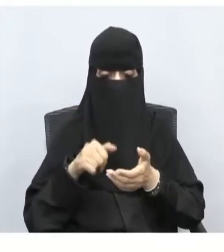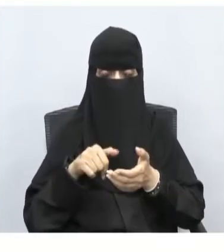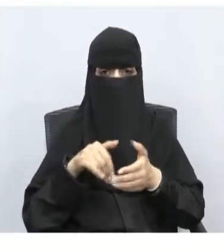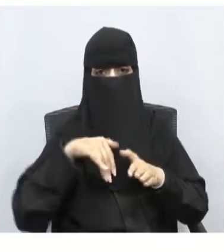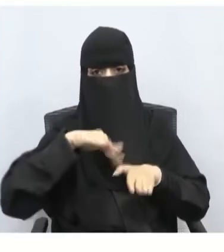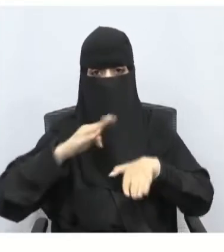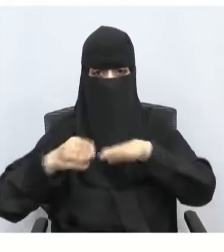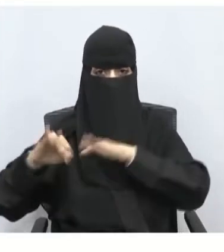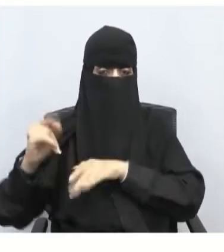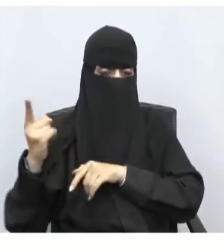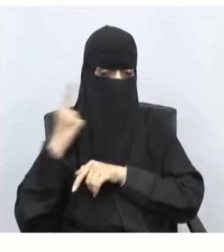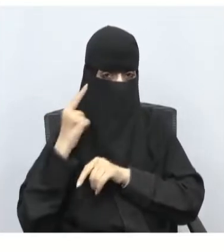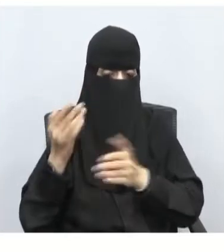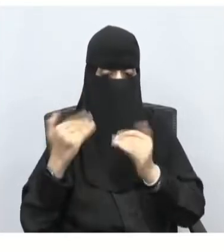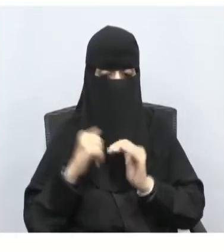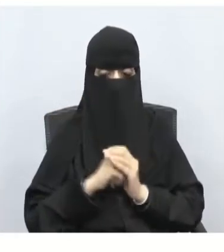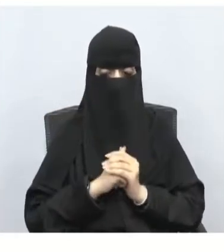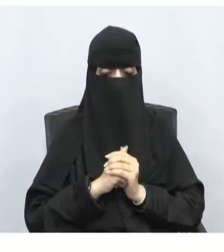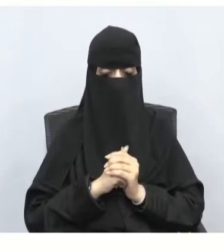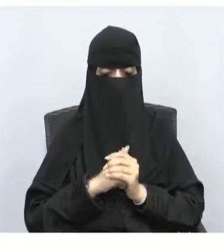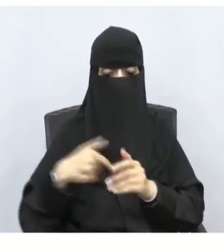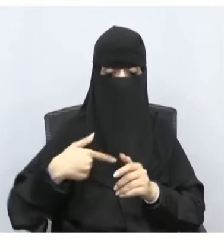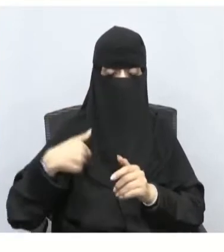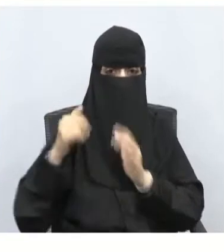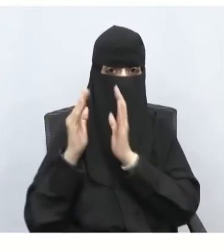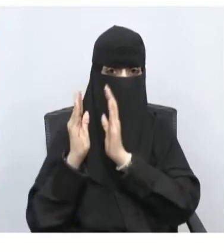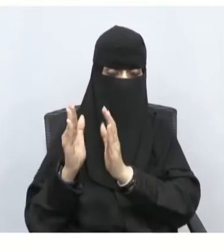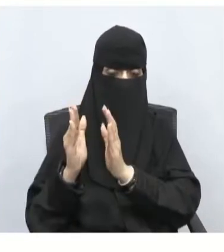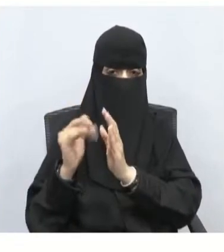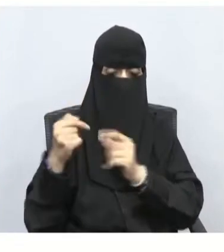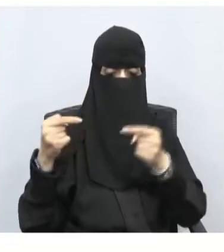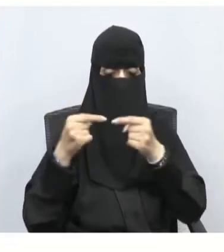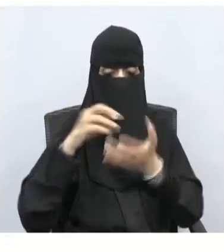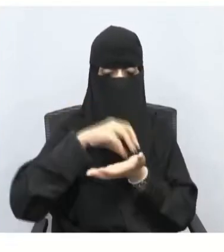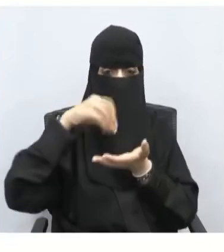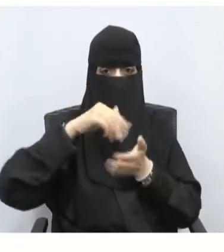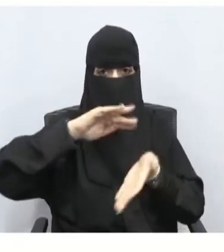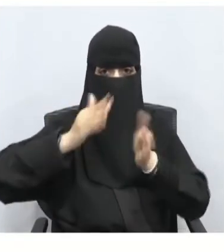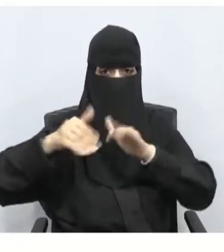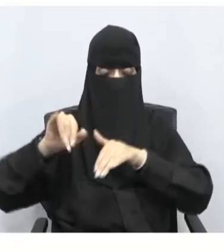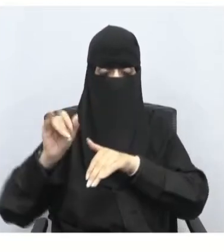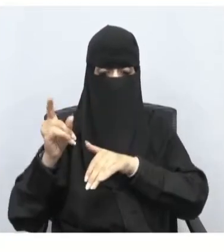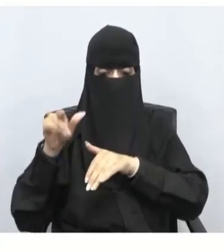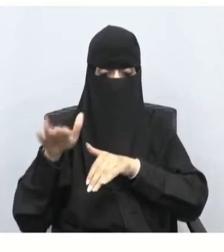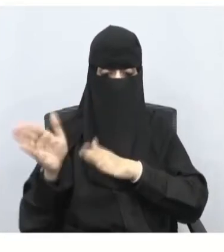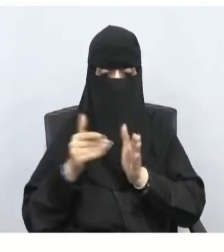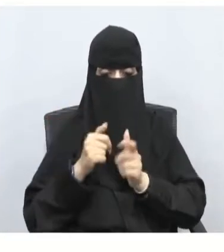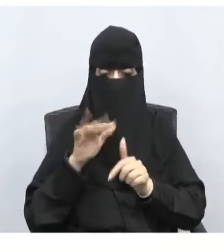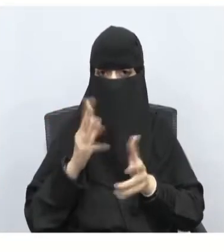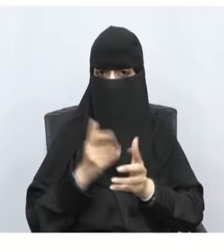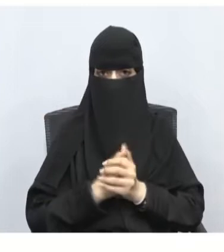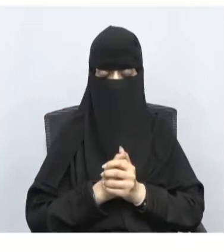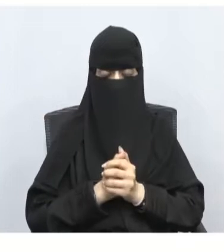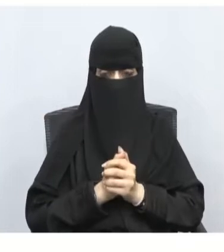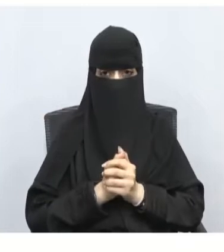الموجة؟ نعم، يسمى موجة صوتية. تسمى المادة التي تنقل الموجة من